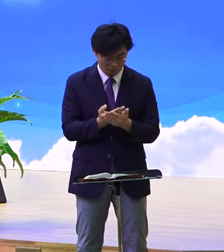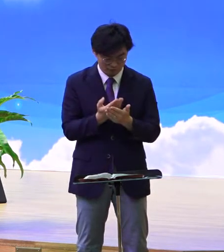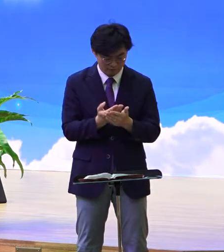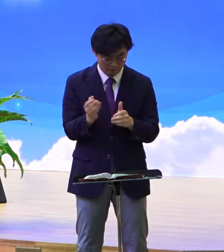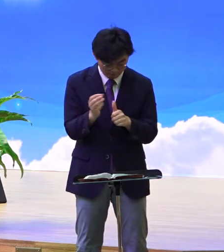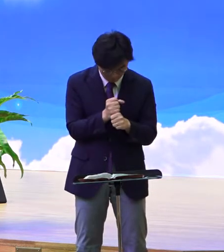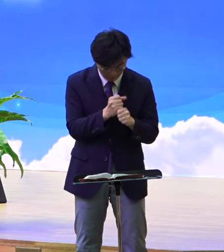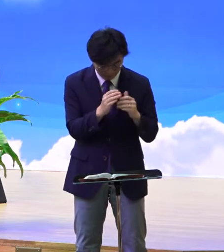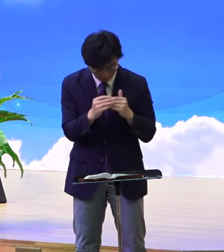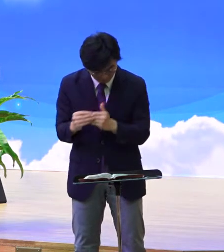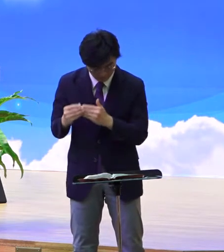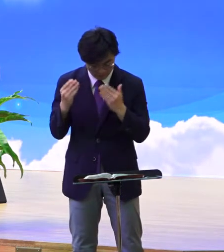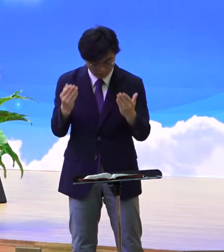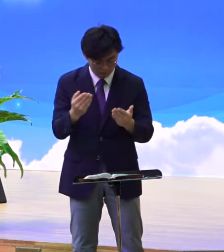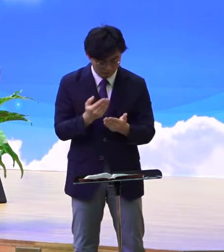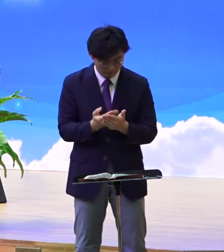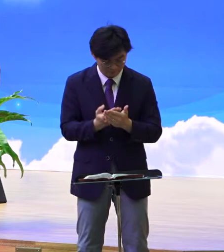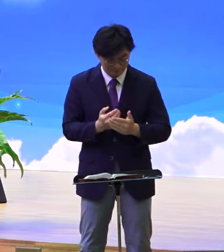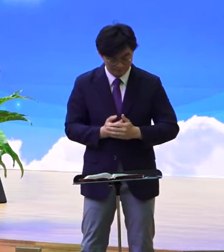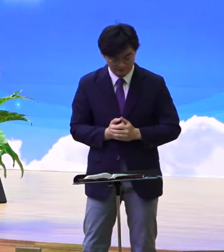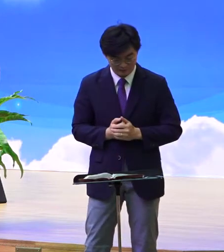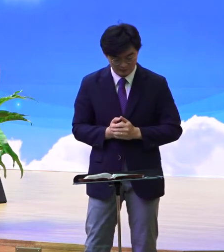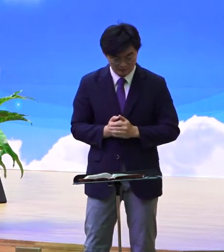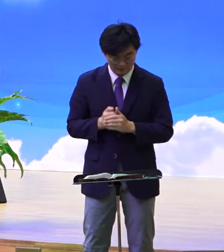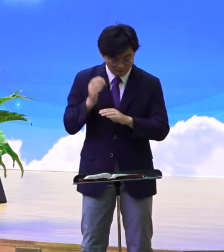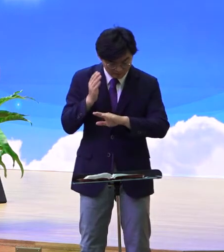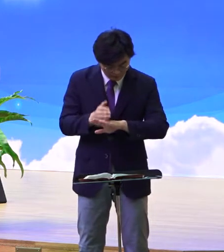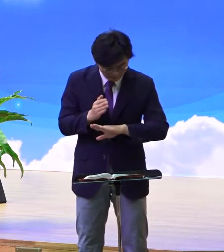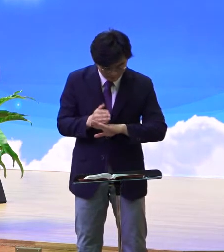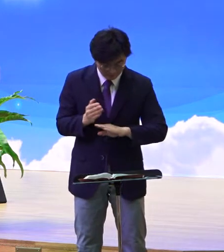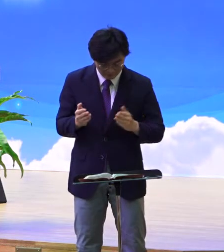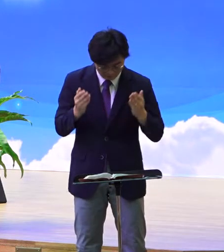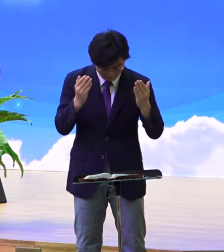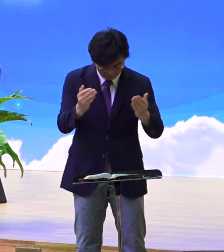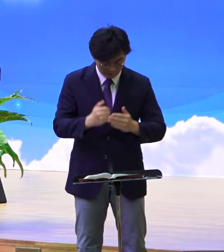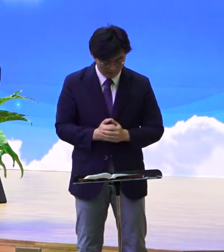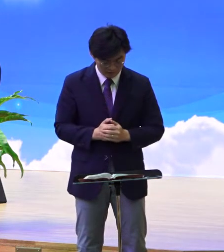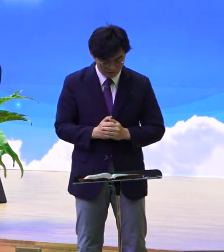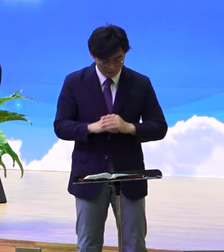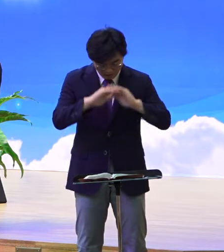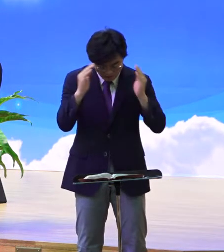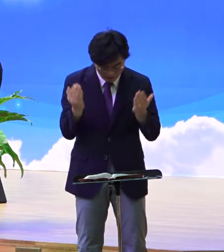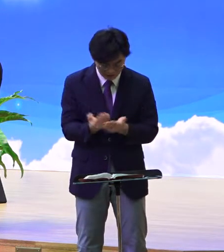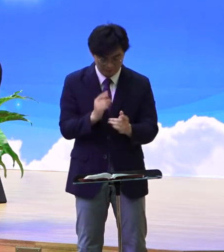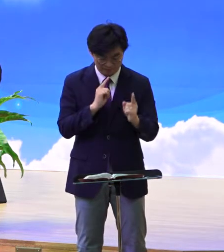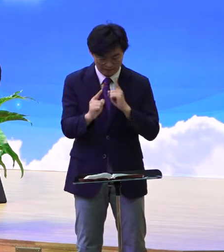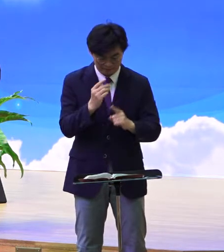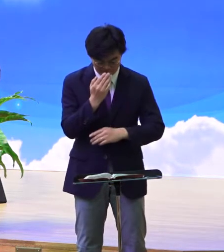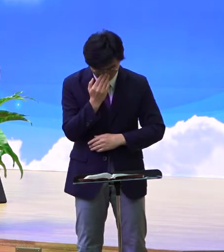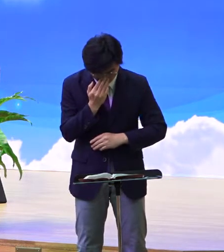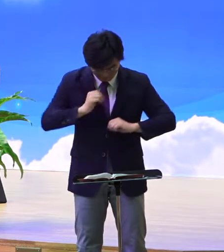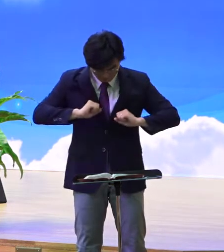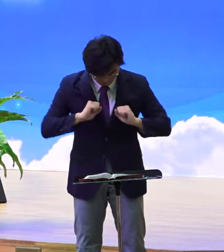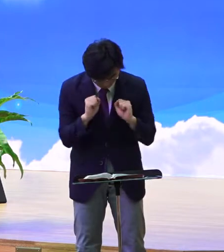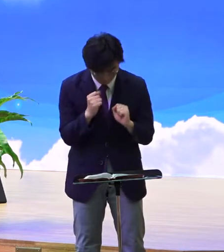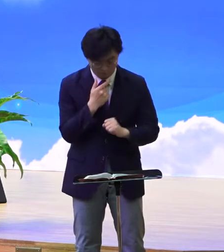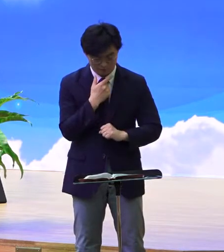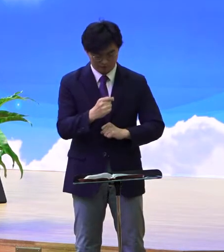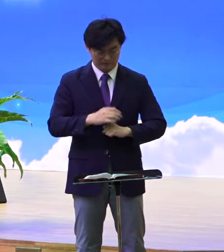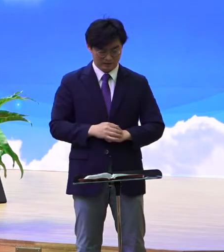주시옵소서. 사랑의 하나님, 감사하며 복음을 전하는 하나님의 말씀에 순종하기를 원합니다.